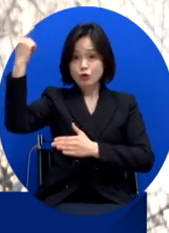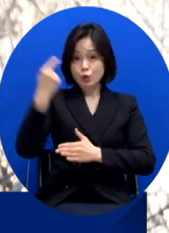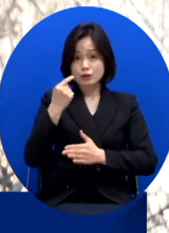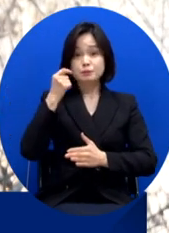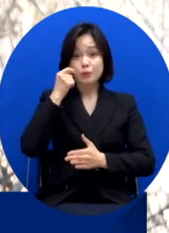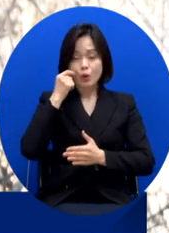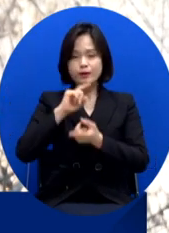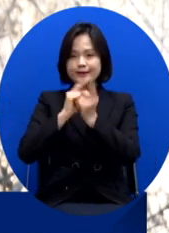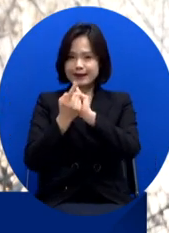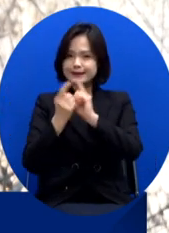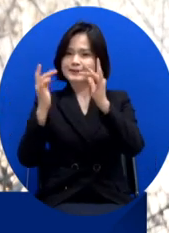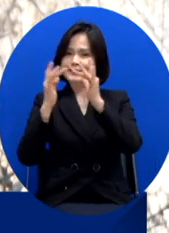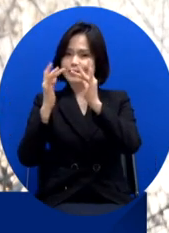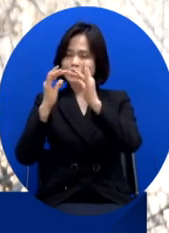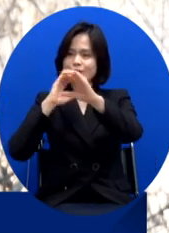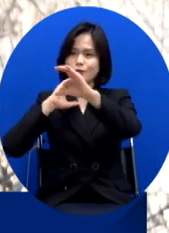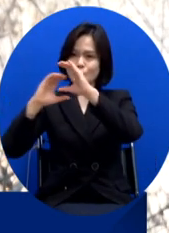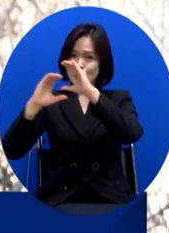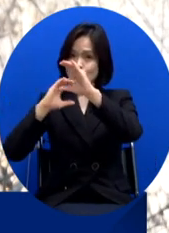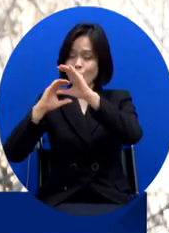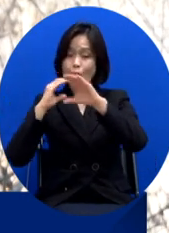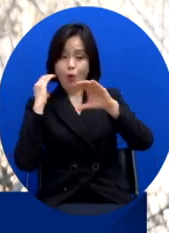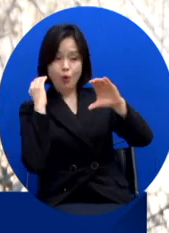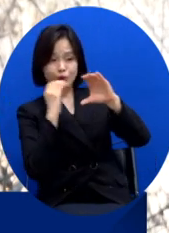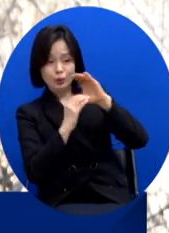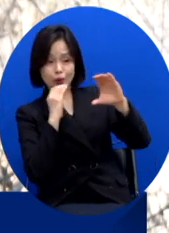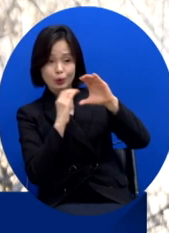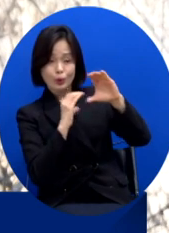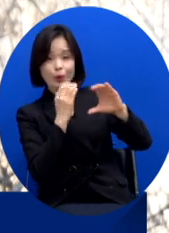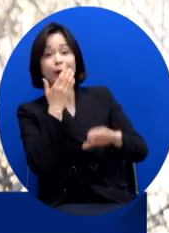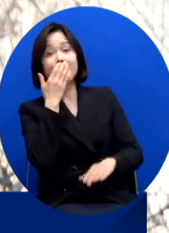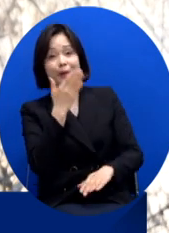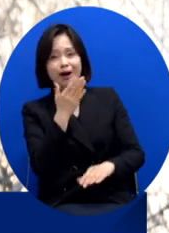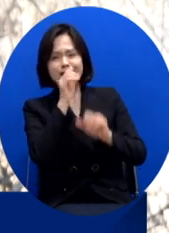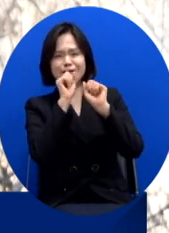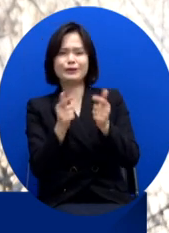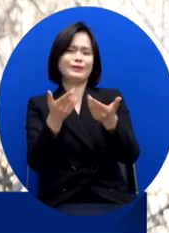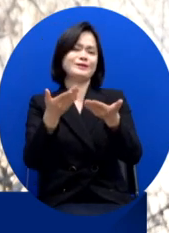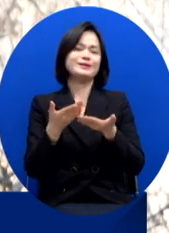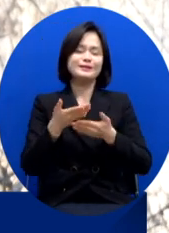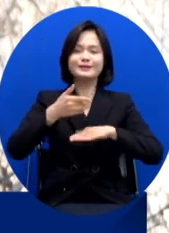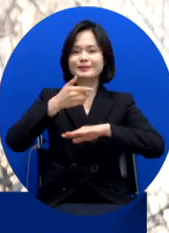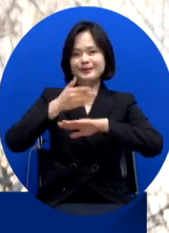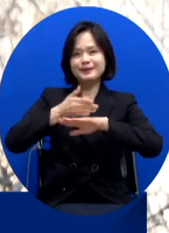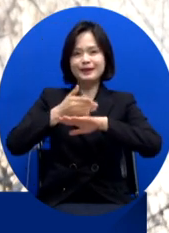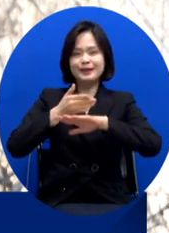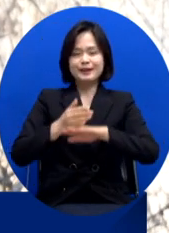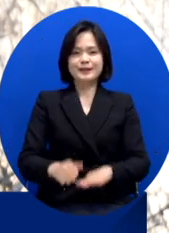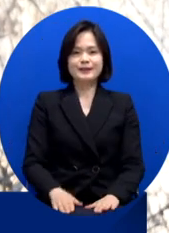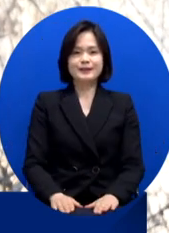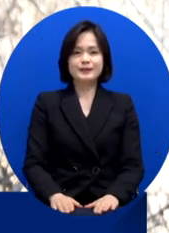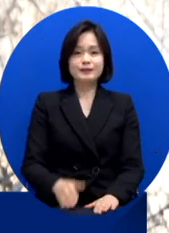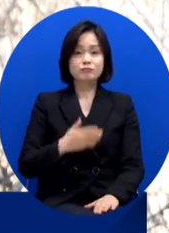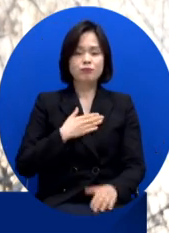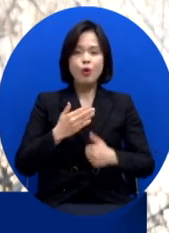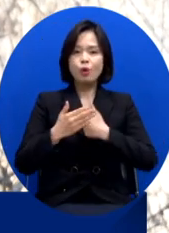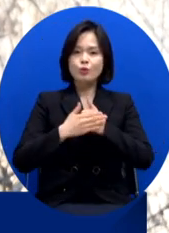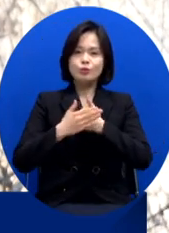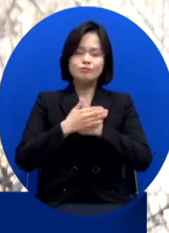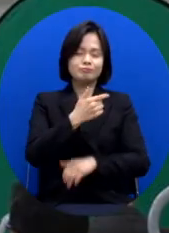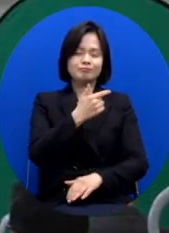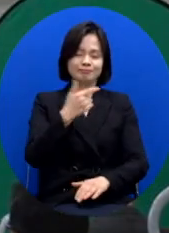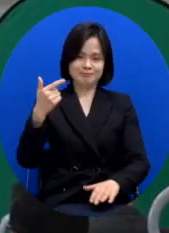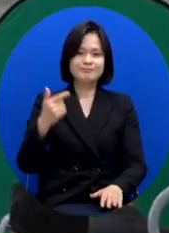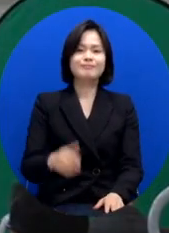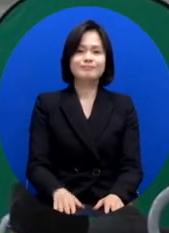현실적인 상황과 그런 것을 소통할 수 있는 귀한 기회를 만들어주셔서 너무너무 감사하고 저에게는 많은 도움이 될 것